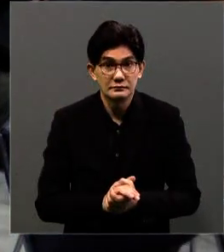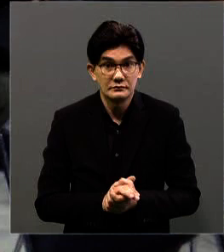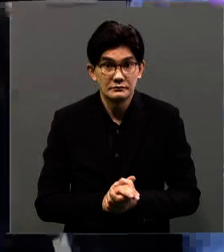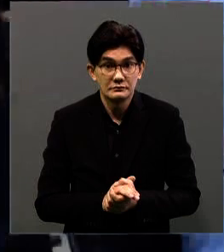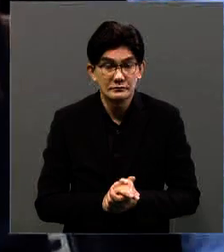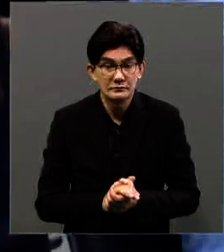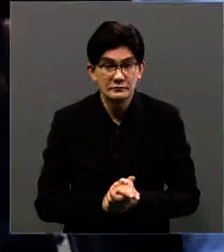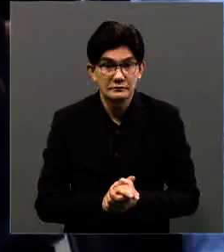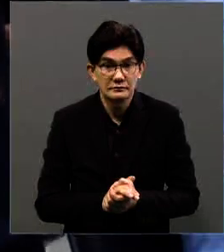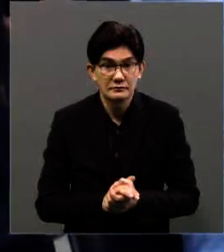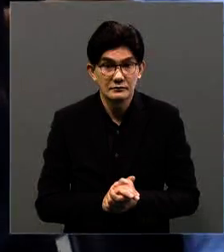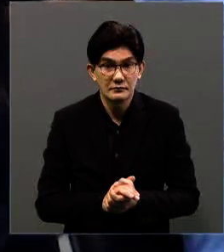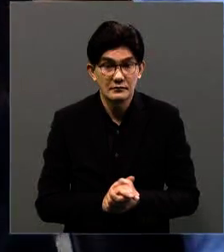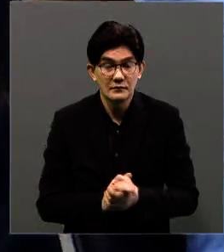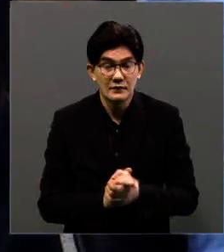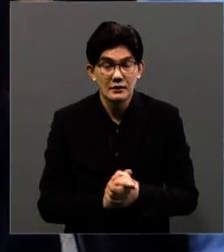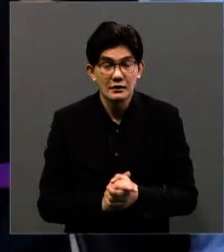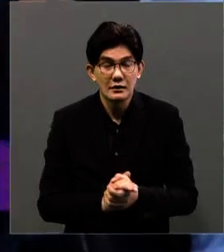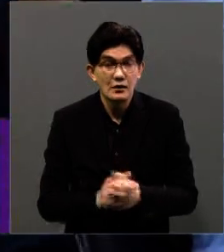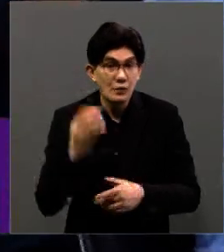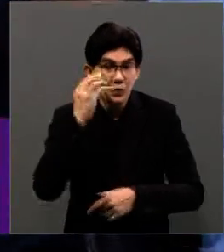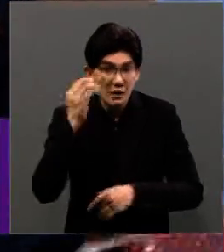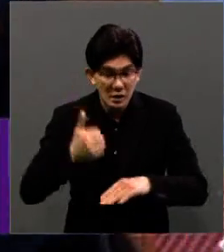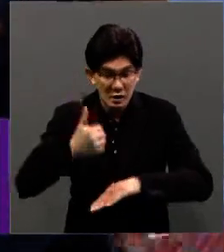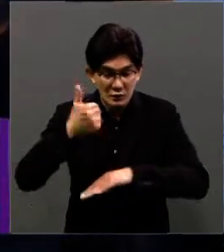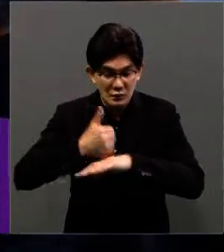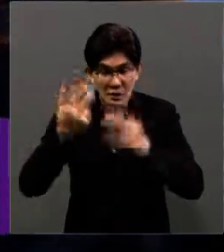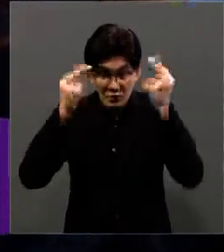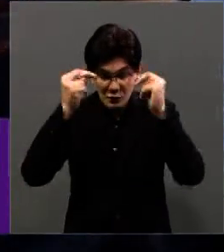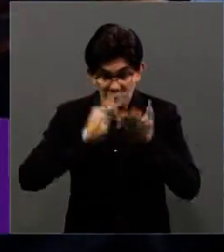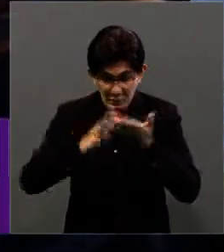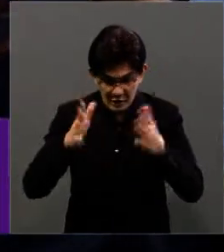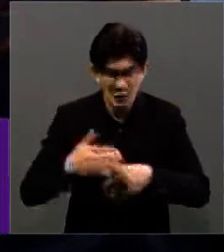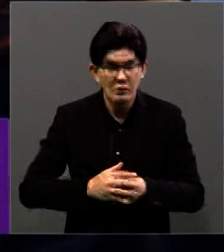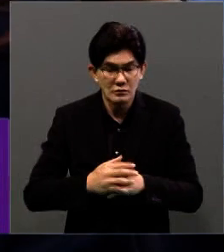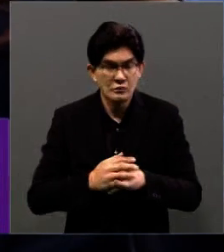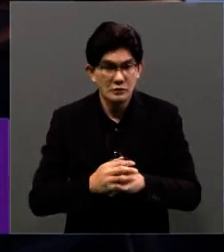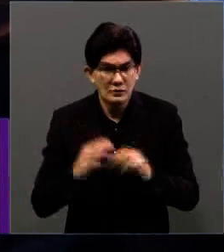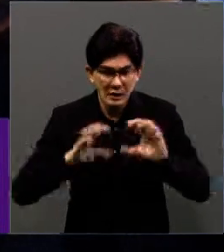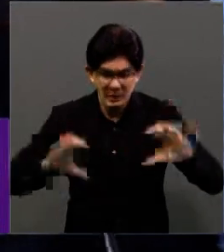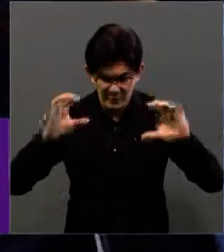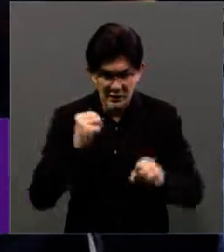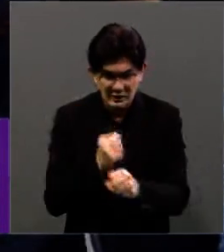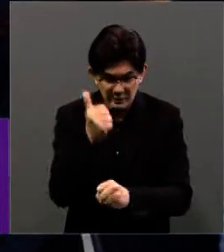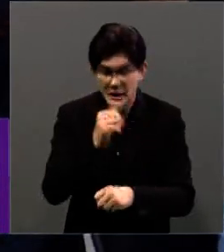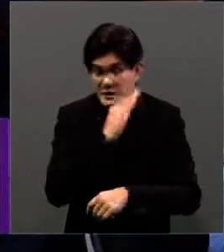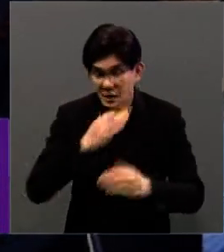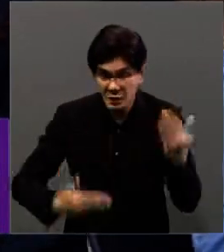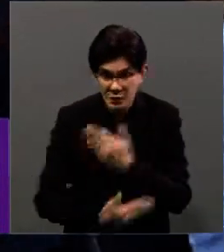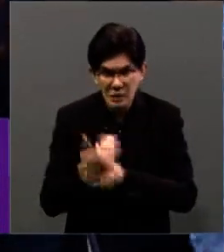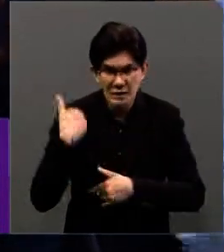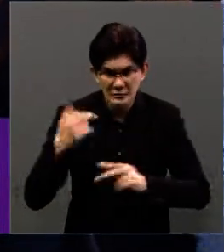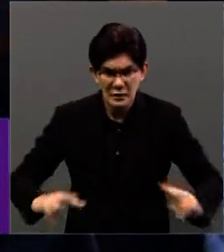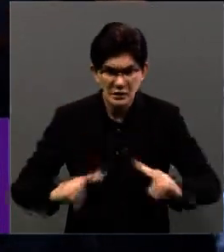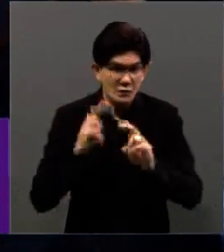หลังจากที่โหวตพิธาเป็นนายกแล้วแล้วหลังจากที่เราได้เป็นรัฐบาลแล้วเนี่ยถ้าเรามีโอกาสได้ดูแลด้านกระทรว